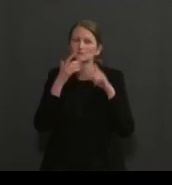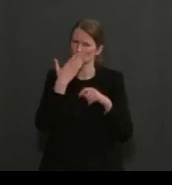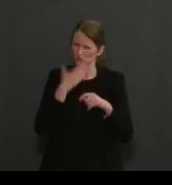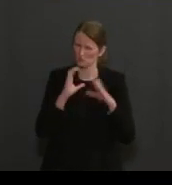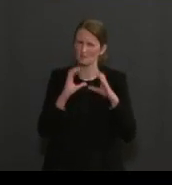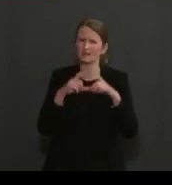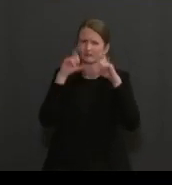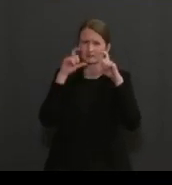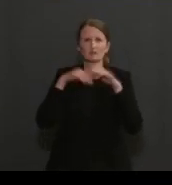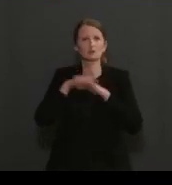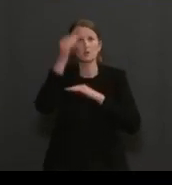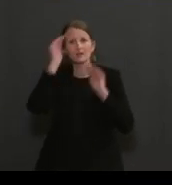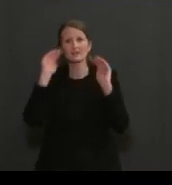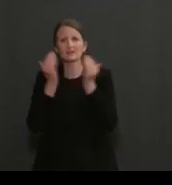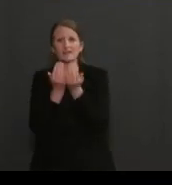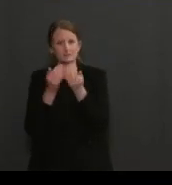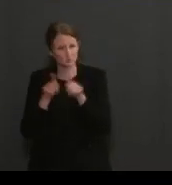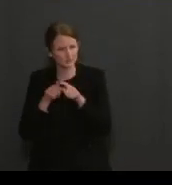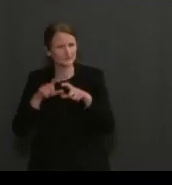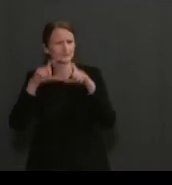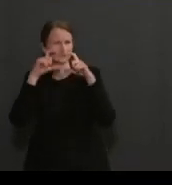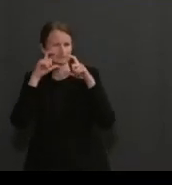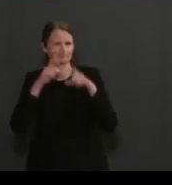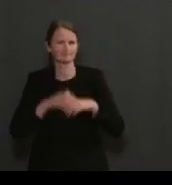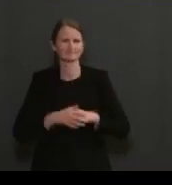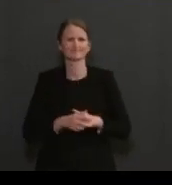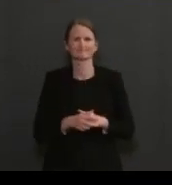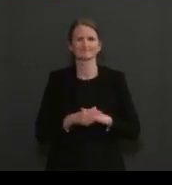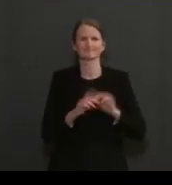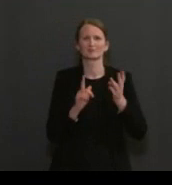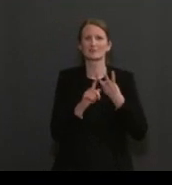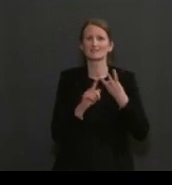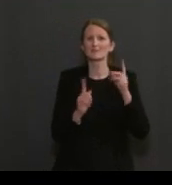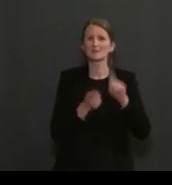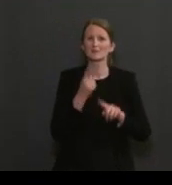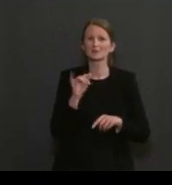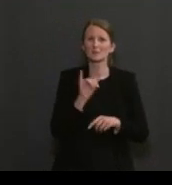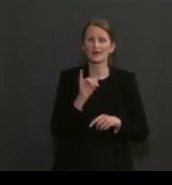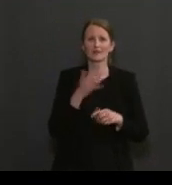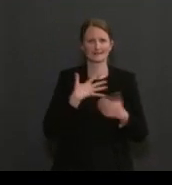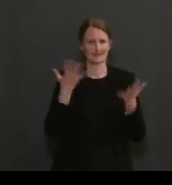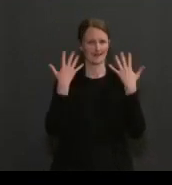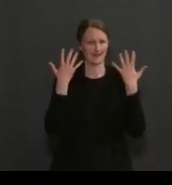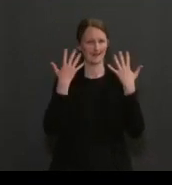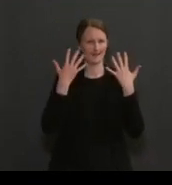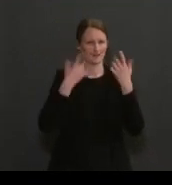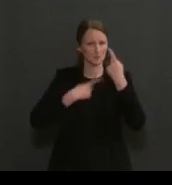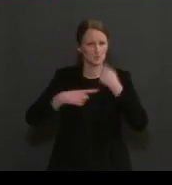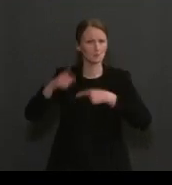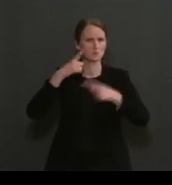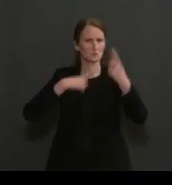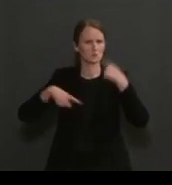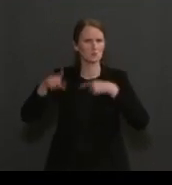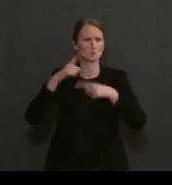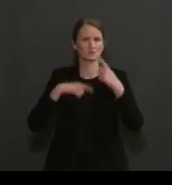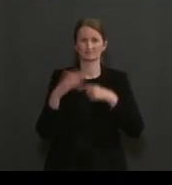point, c'est la ventilation, un sujet qui a été longuement discuté durant les dernières semaines dans les médias, entre autres. Il est clair que